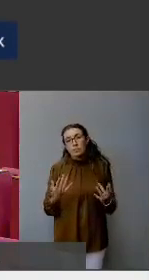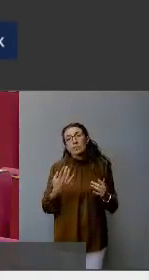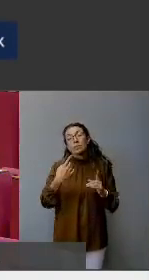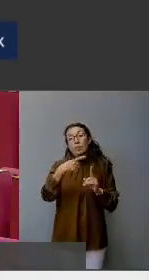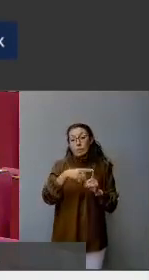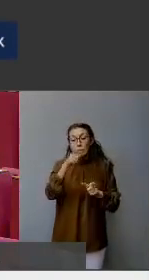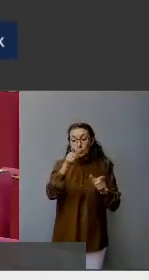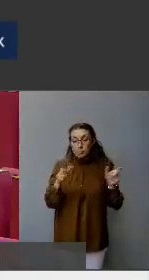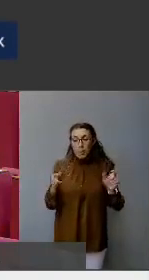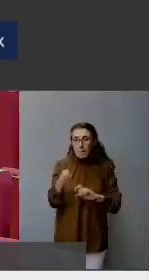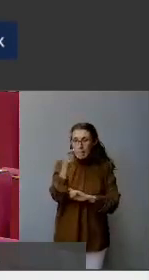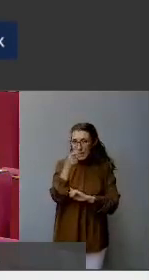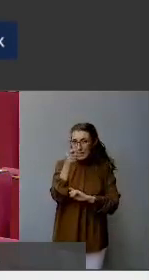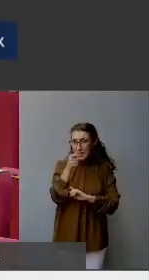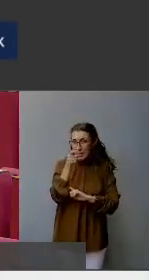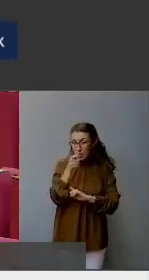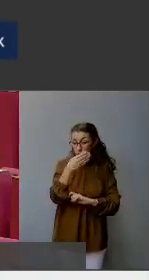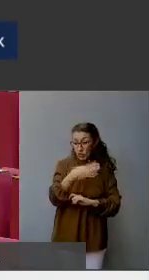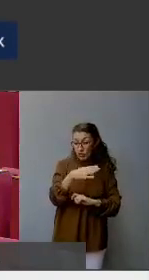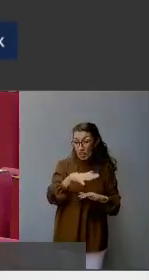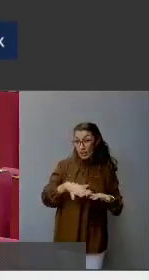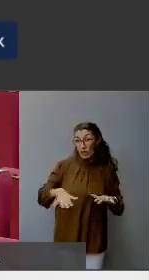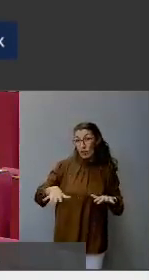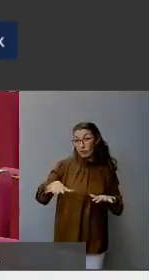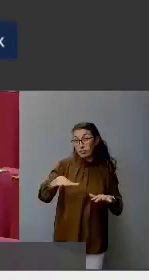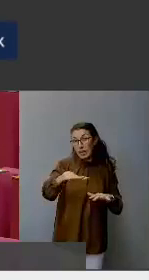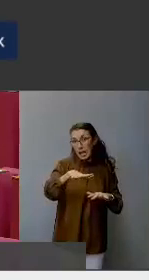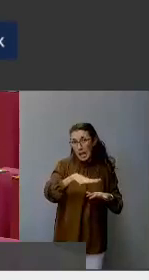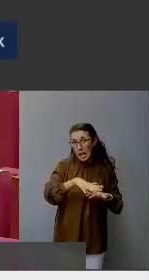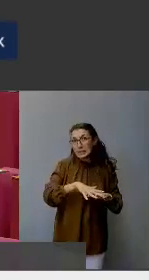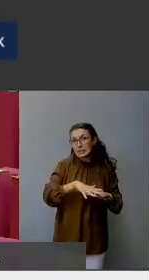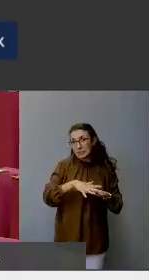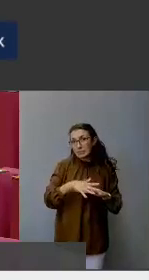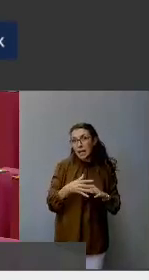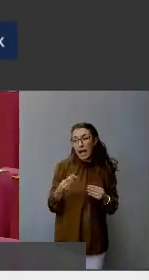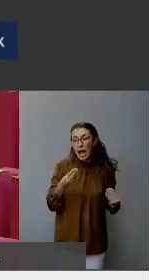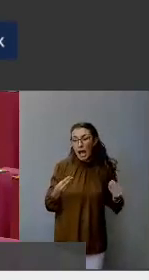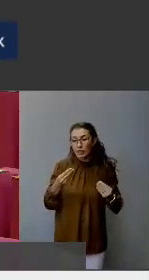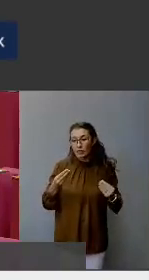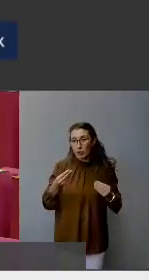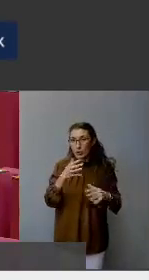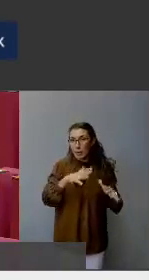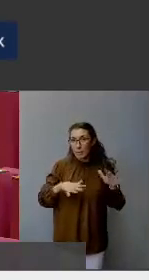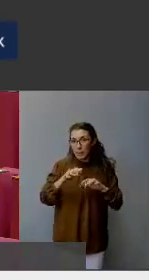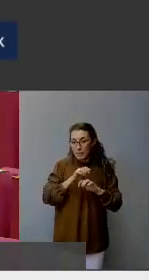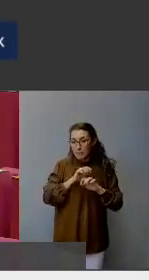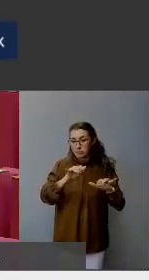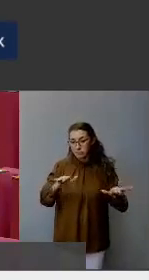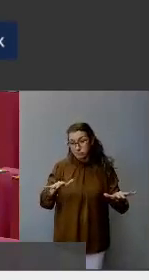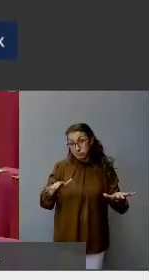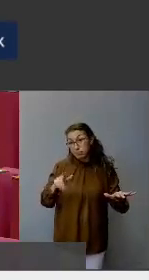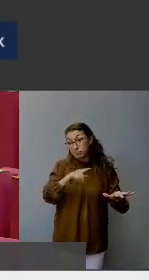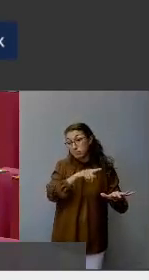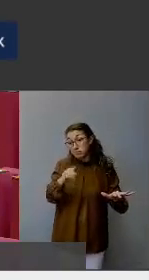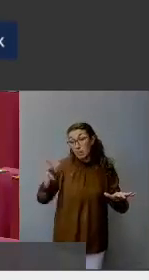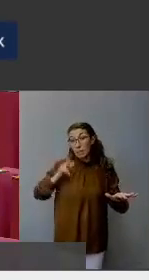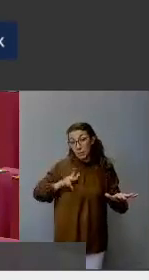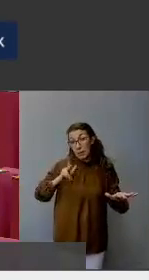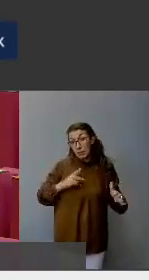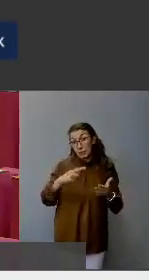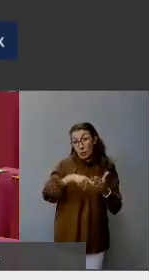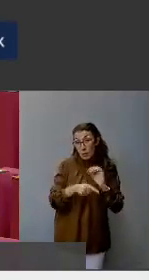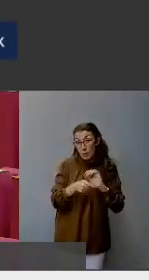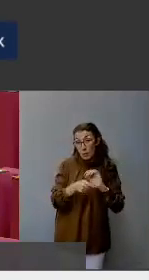genovesi perché appunto abbiano notizie certe in merito a quando poter ritornare ricordo che soltanto dopo